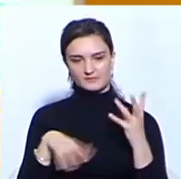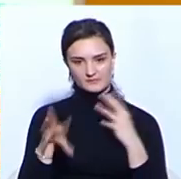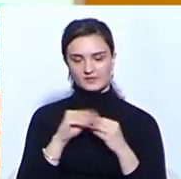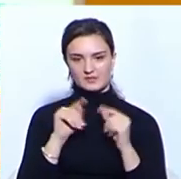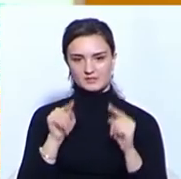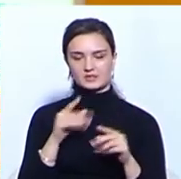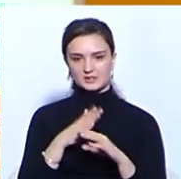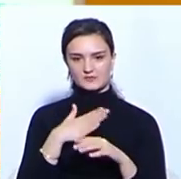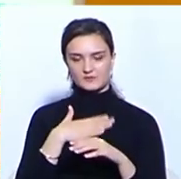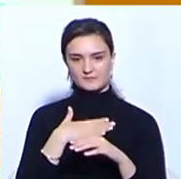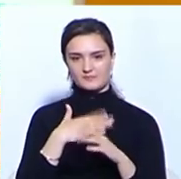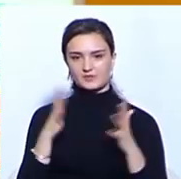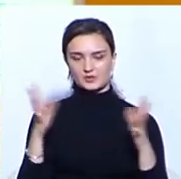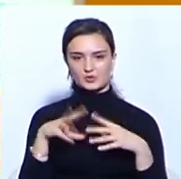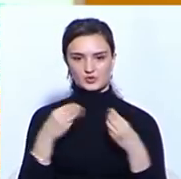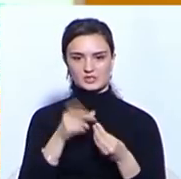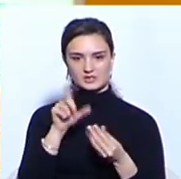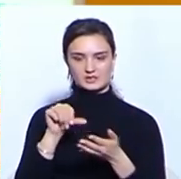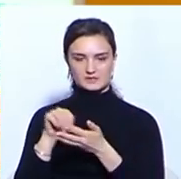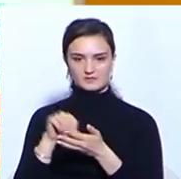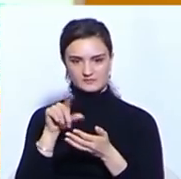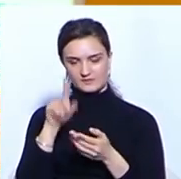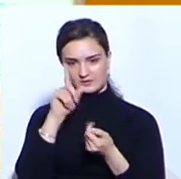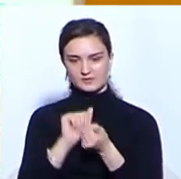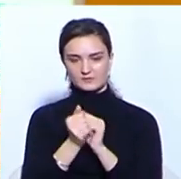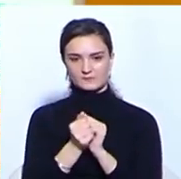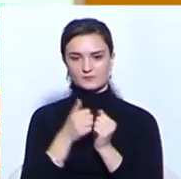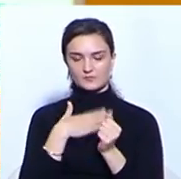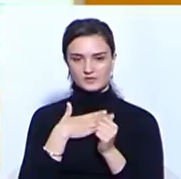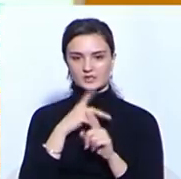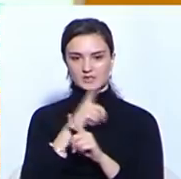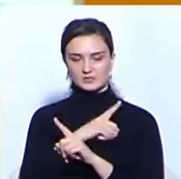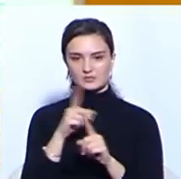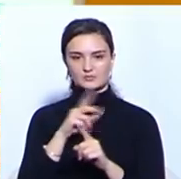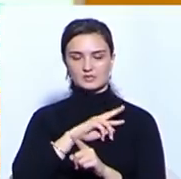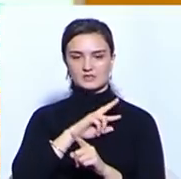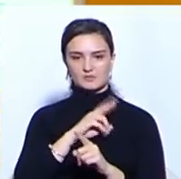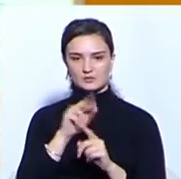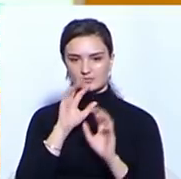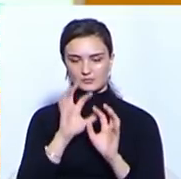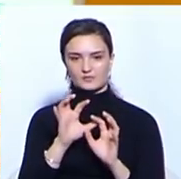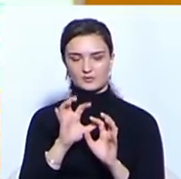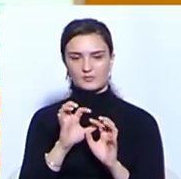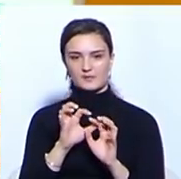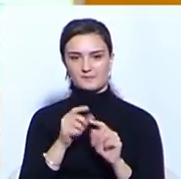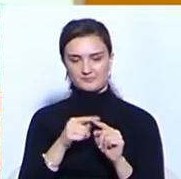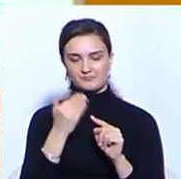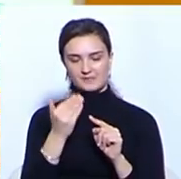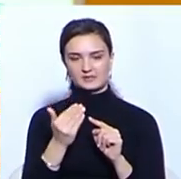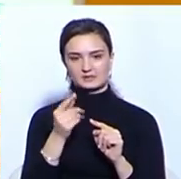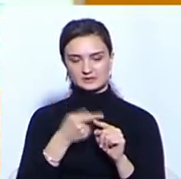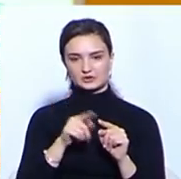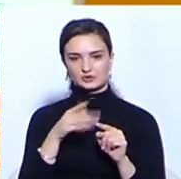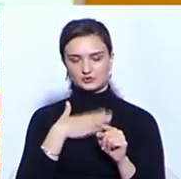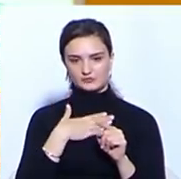ყველა მათგანი არის ჩვენი დიდი ოჯახის წევრი და თქვენ გახსოთ ჩვენი განსაკუთრებული სიყვარული და მზრუნველობა მათ მიმართ.